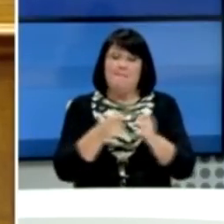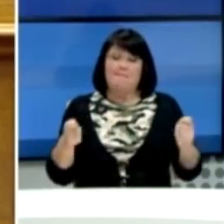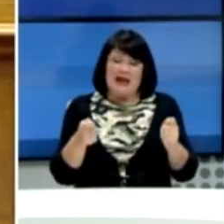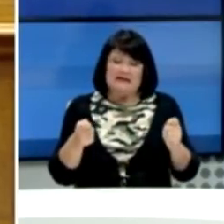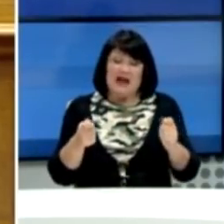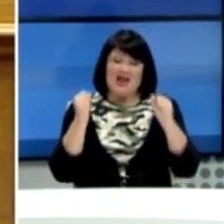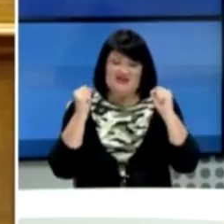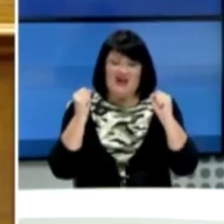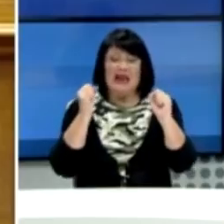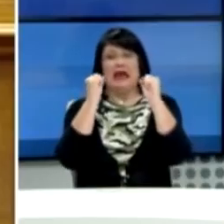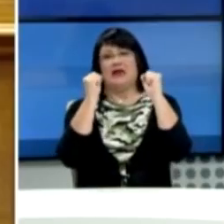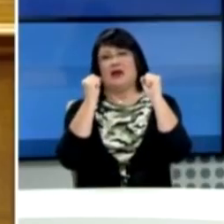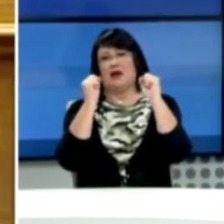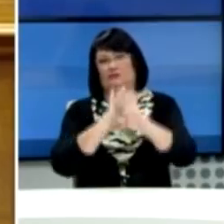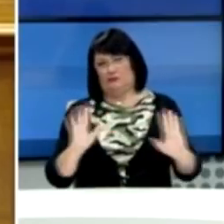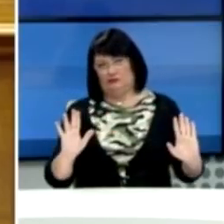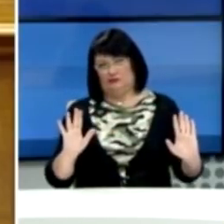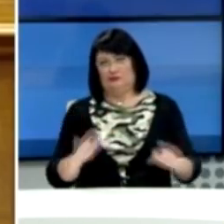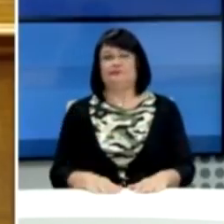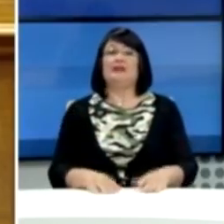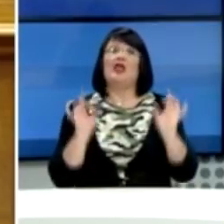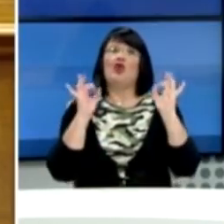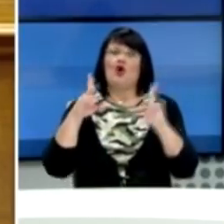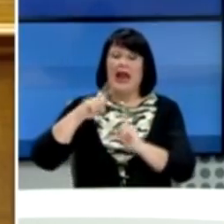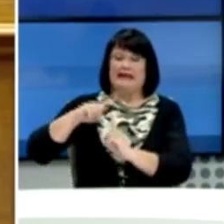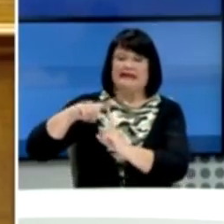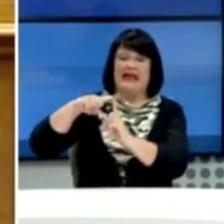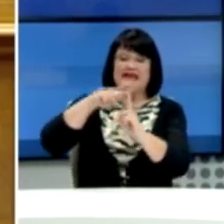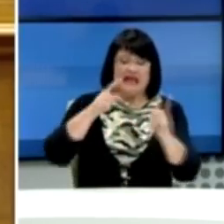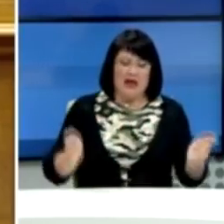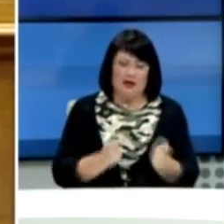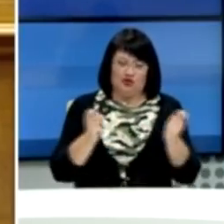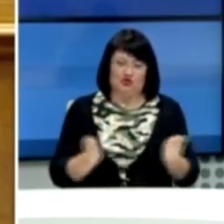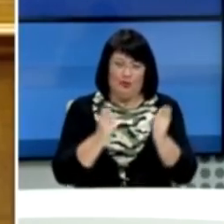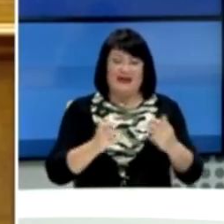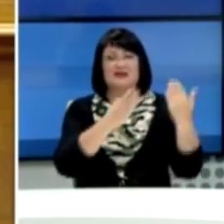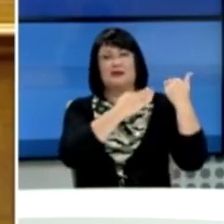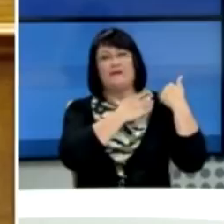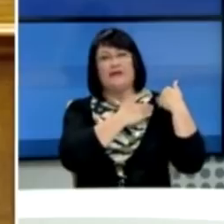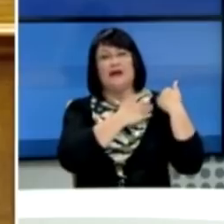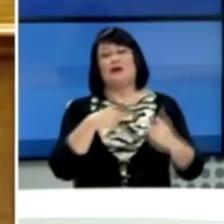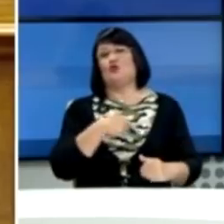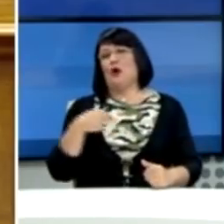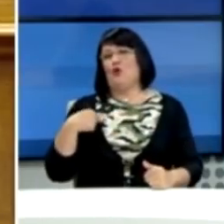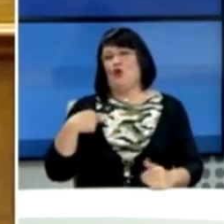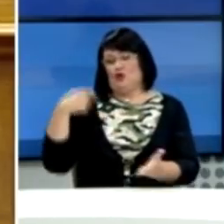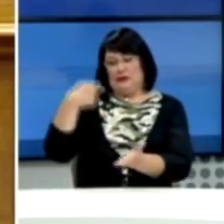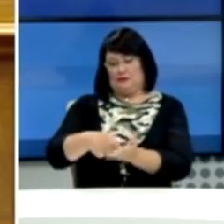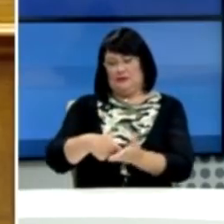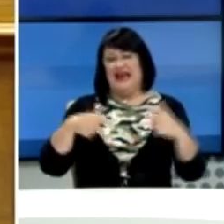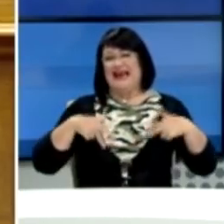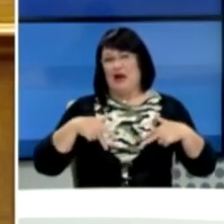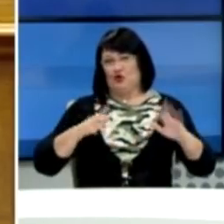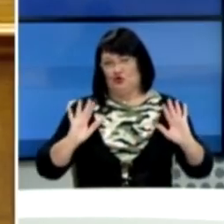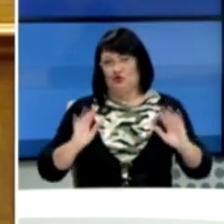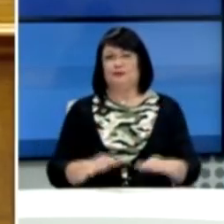και ασφάλειας στους τόπους δουλειάς. Δωρεάν τεστ για τους εργαζόμενους με ευθύνη της εργοδοσίας και του